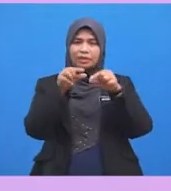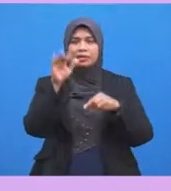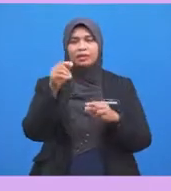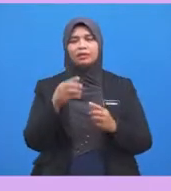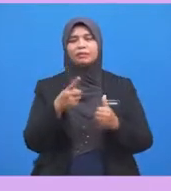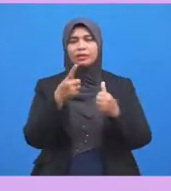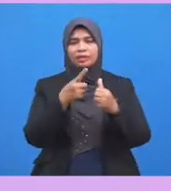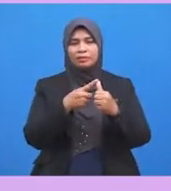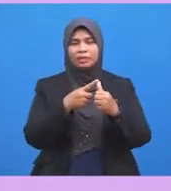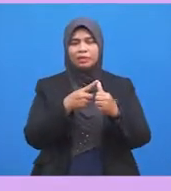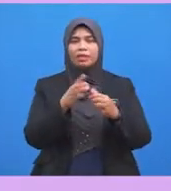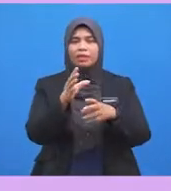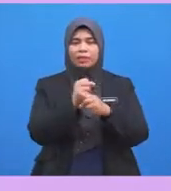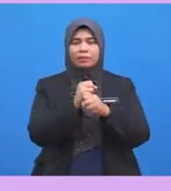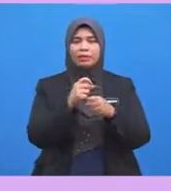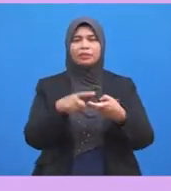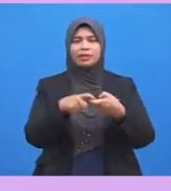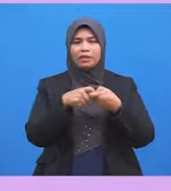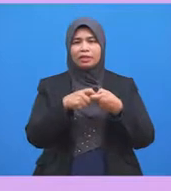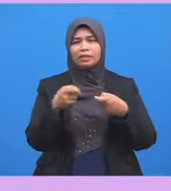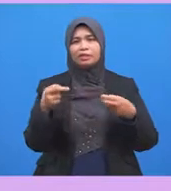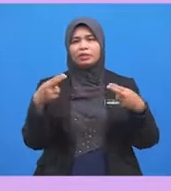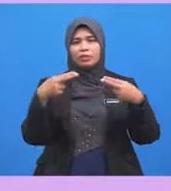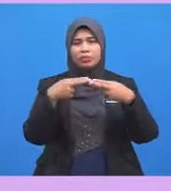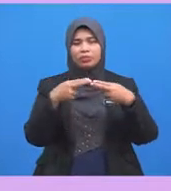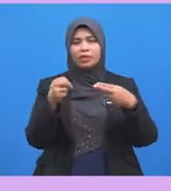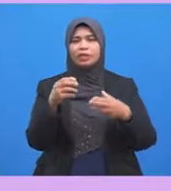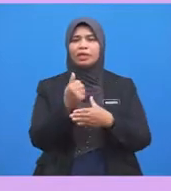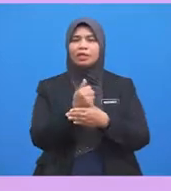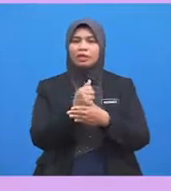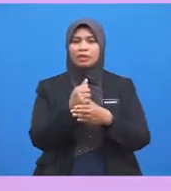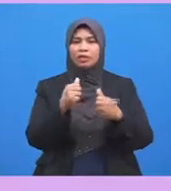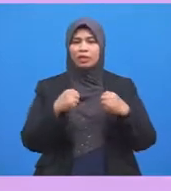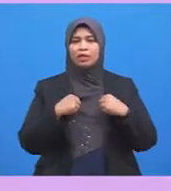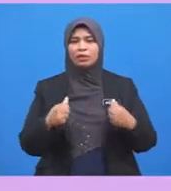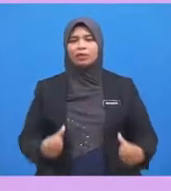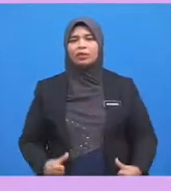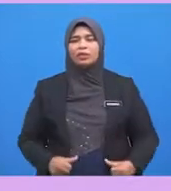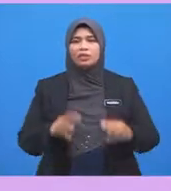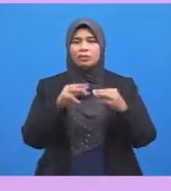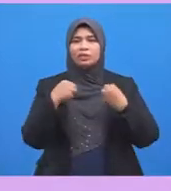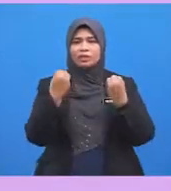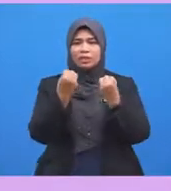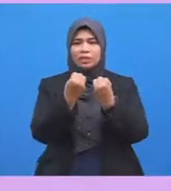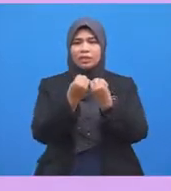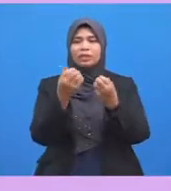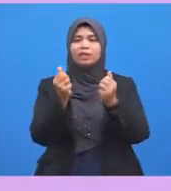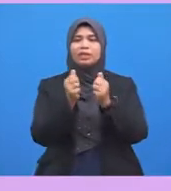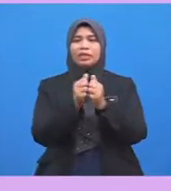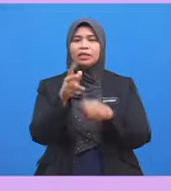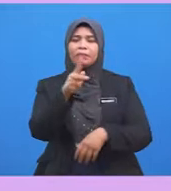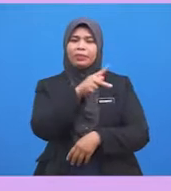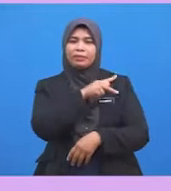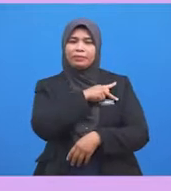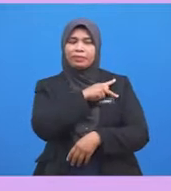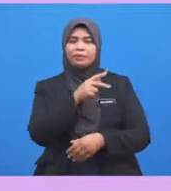pertama dapat mengeratkan hubungan antara anggota masyarakat dengan